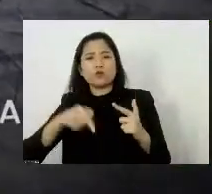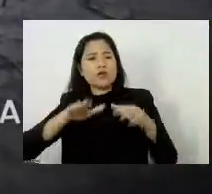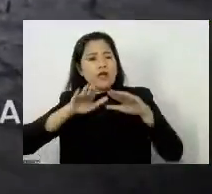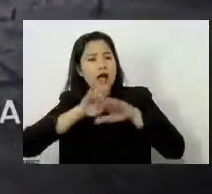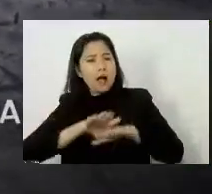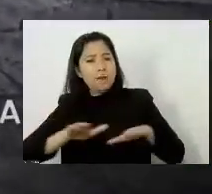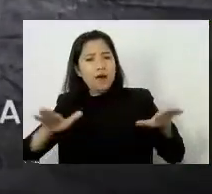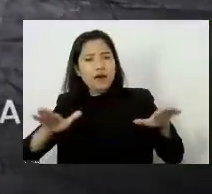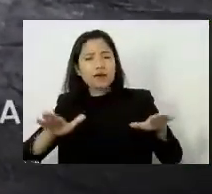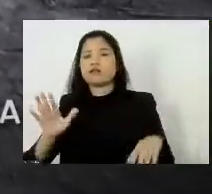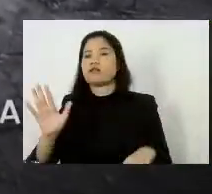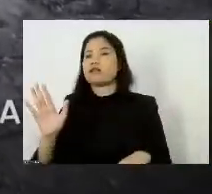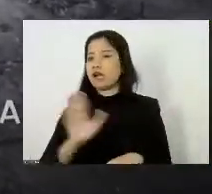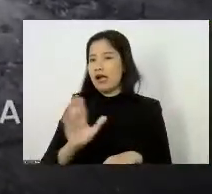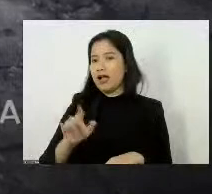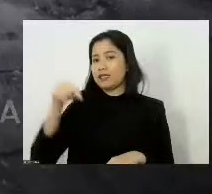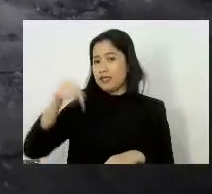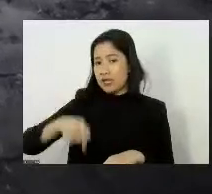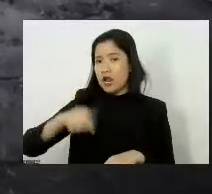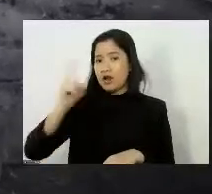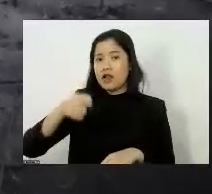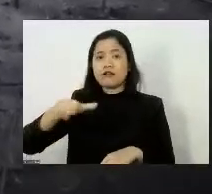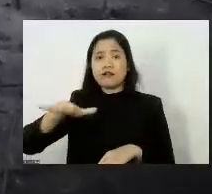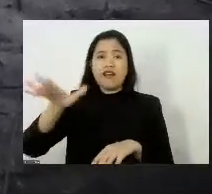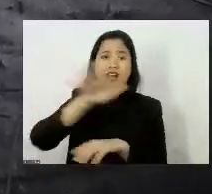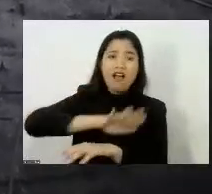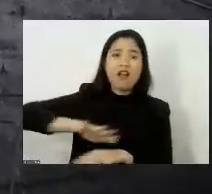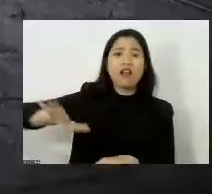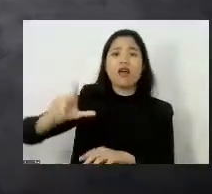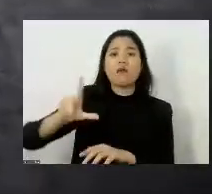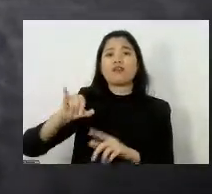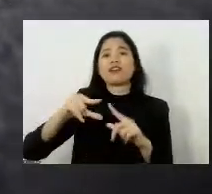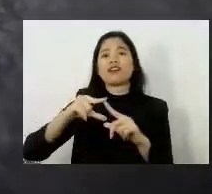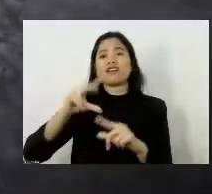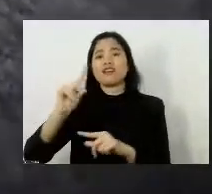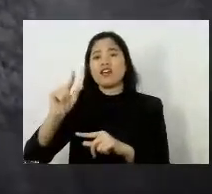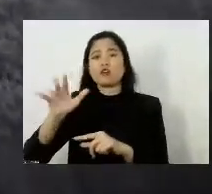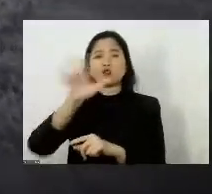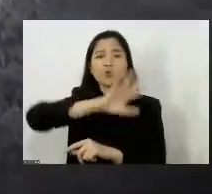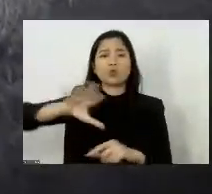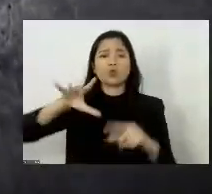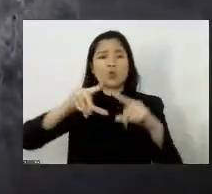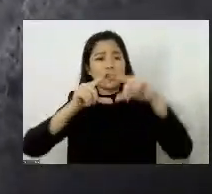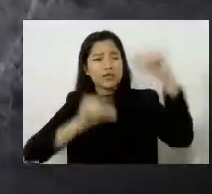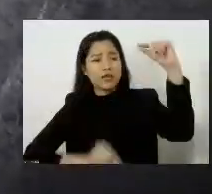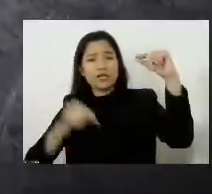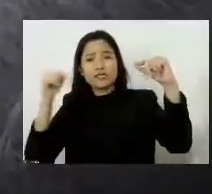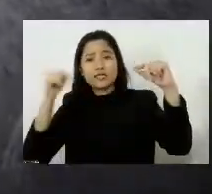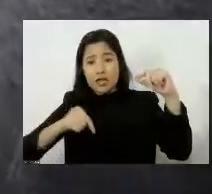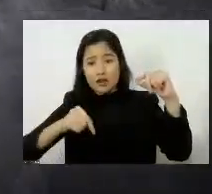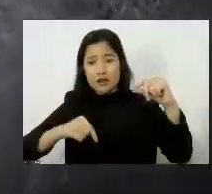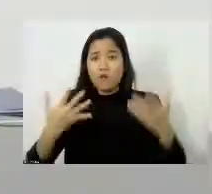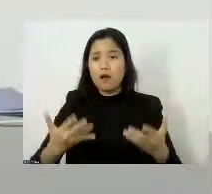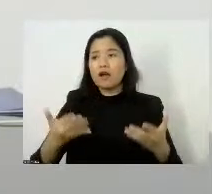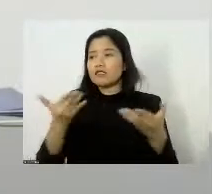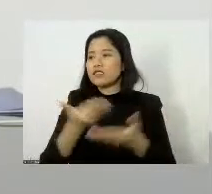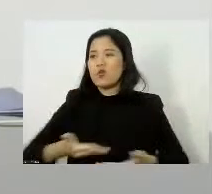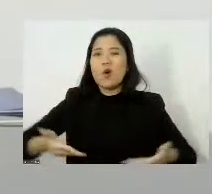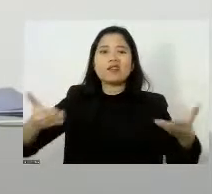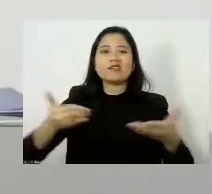ini saudaranya di alam liar di seluruh Sumatera dalam keadaan kritis terancam punah